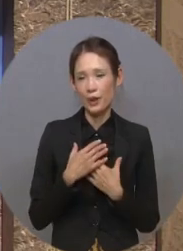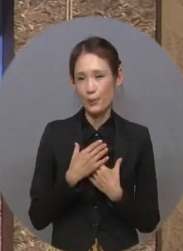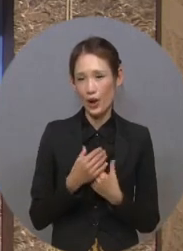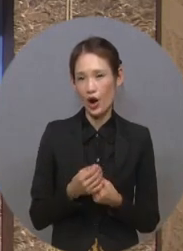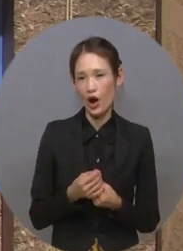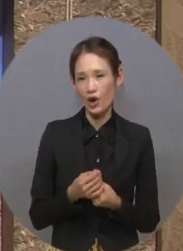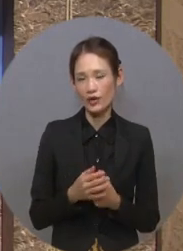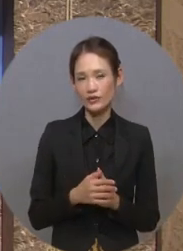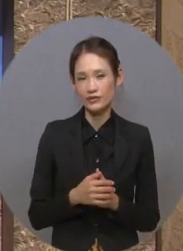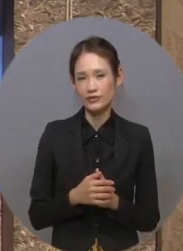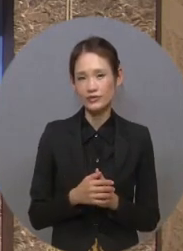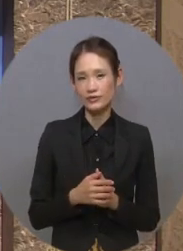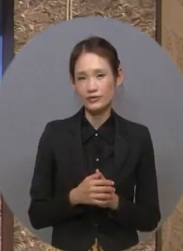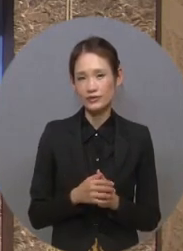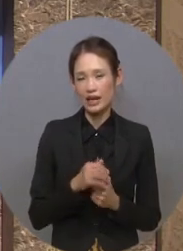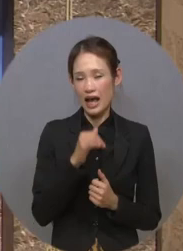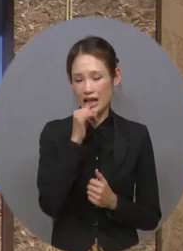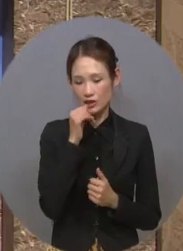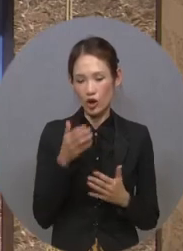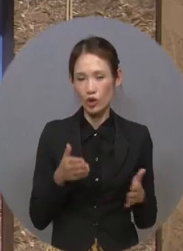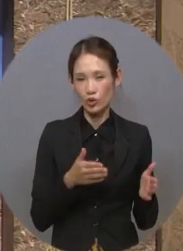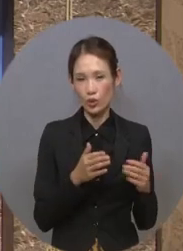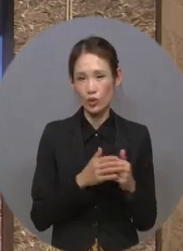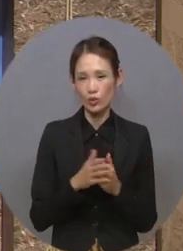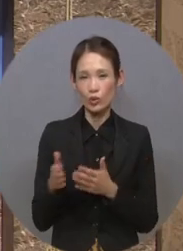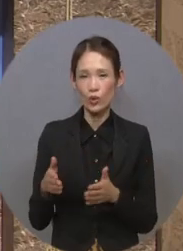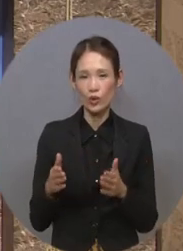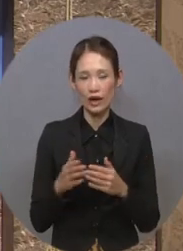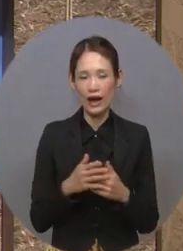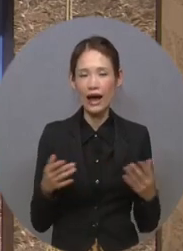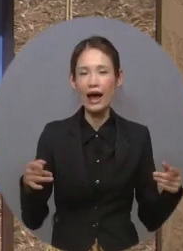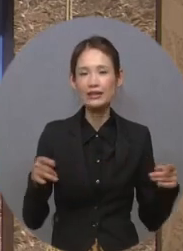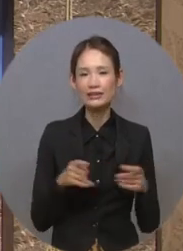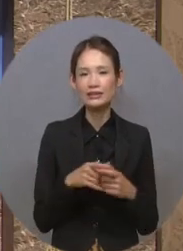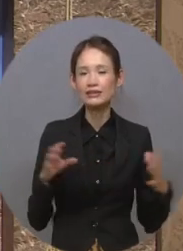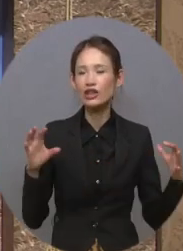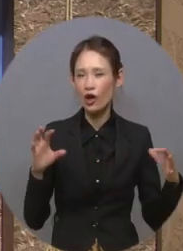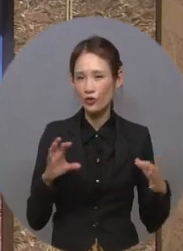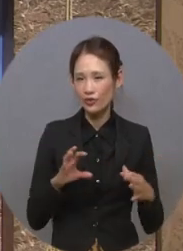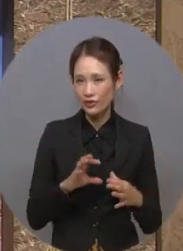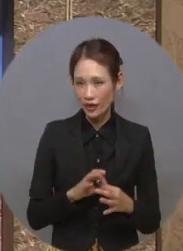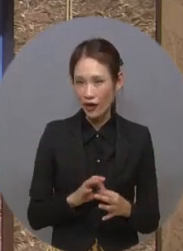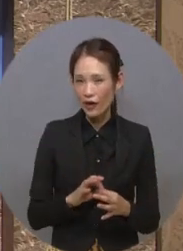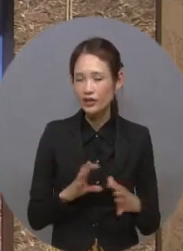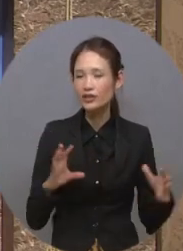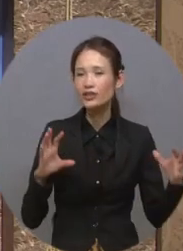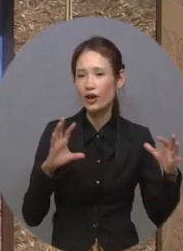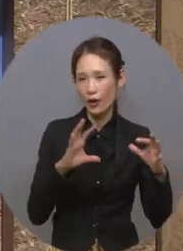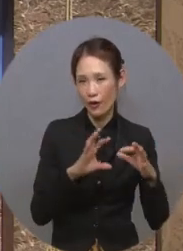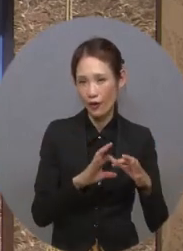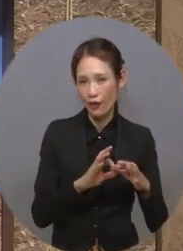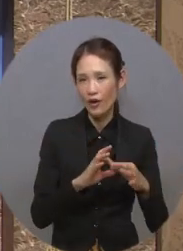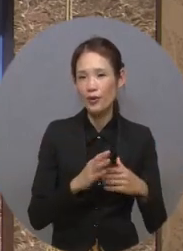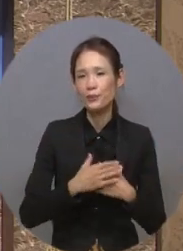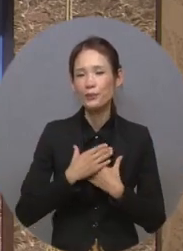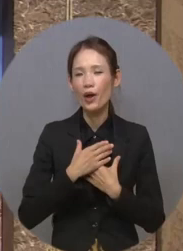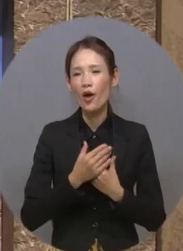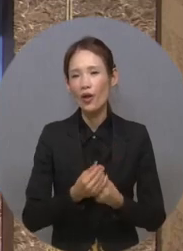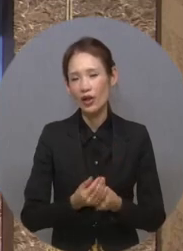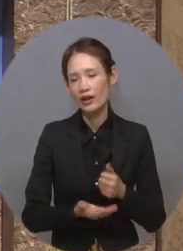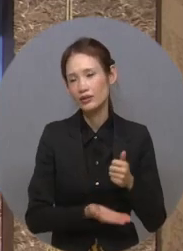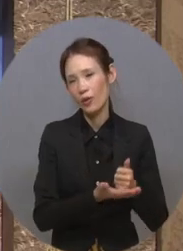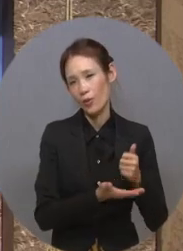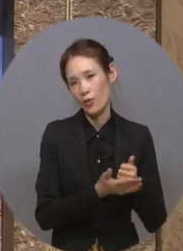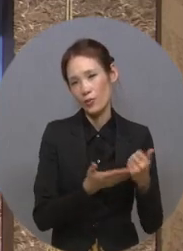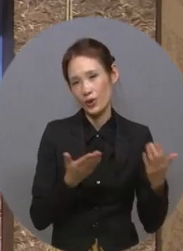편리성 예. 네, 철도나 또 도로나 같이 연계해서 그 편리성을 또 도모해 줘야